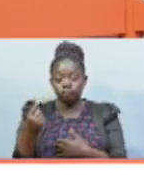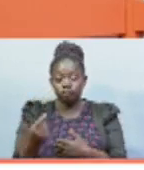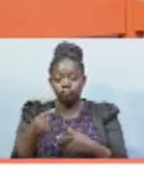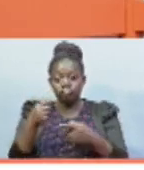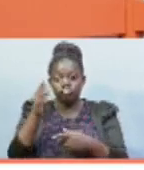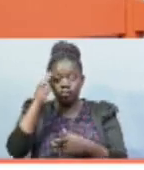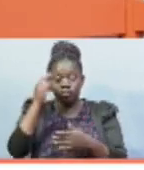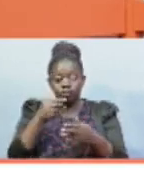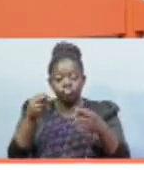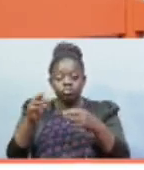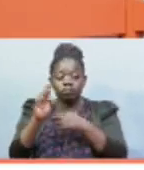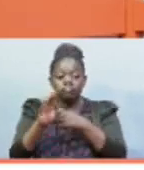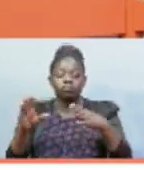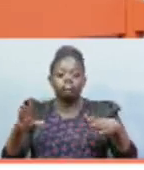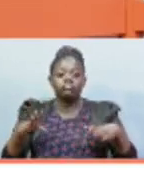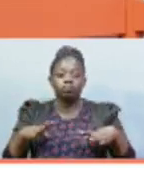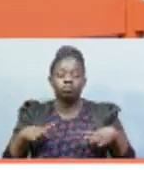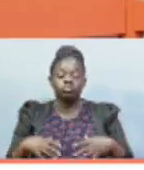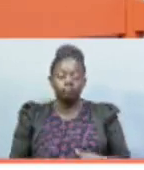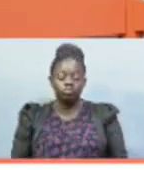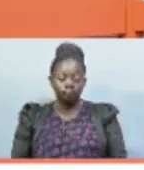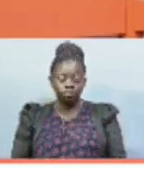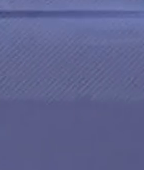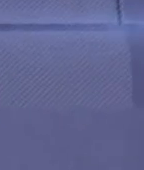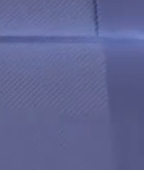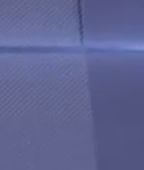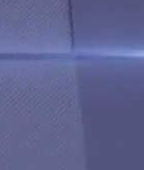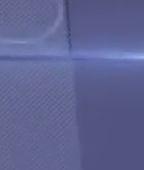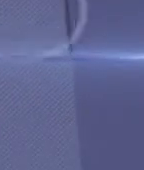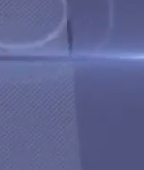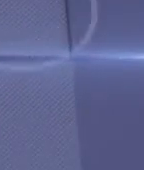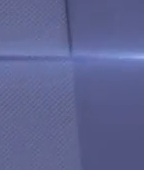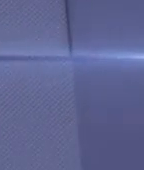uyongero kumanya hivifu demoskatu mle tudena malala tabao. Linda ni mino mungata.